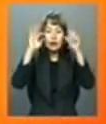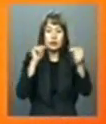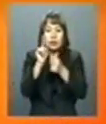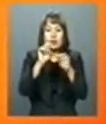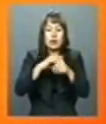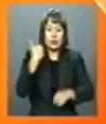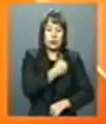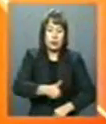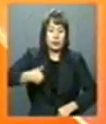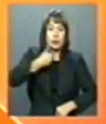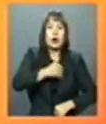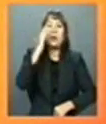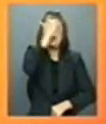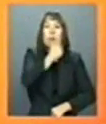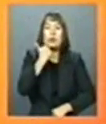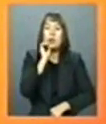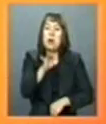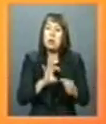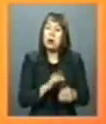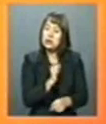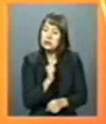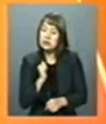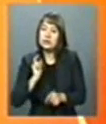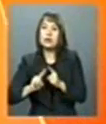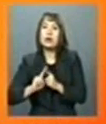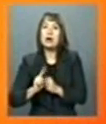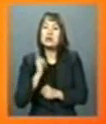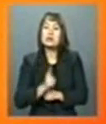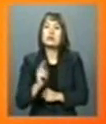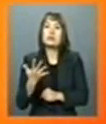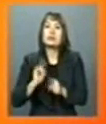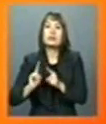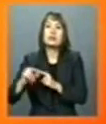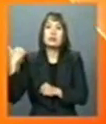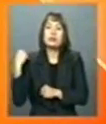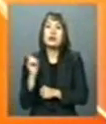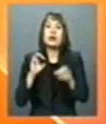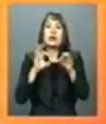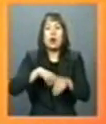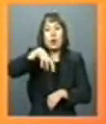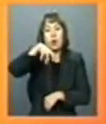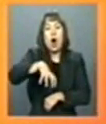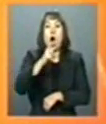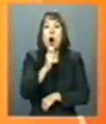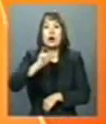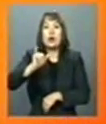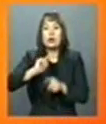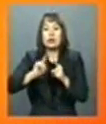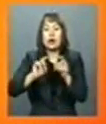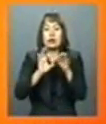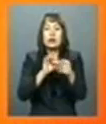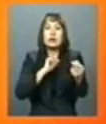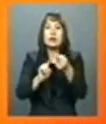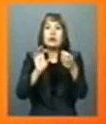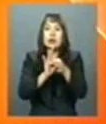งามที่มักอวดอ้างสรรพคุณเกินจริงและแม้ในรอบปีที่ผ่านมาองค์การอาหารและยาได้ดำเนินคดีสินค้าหรือรายการ